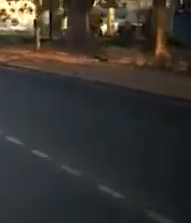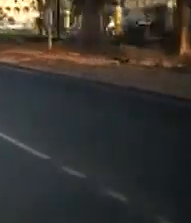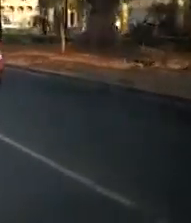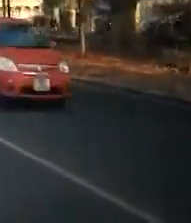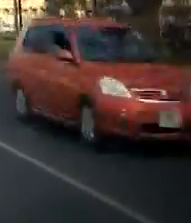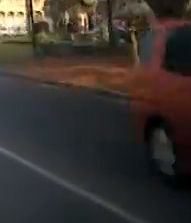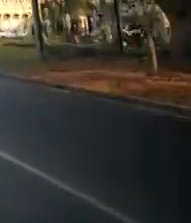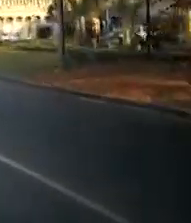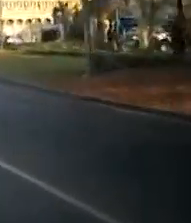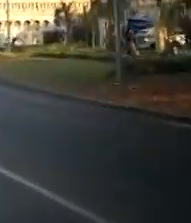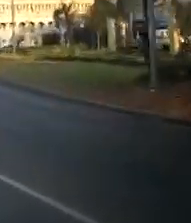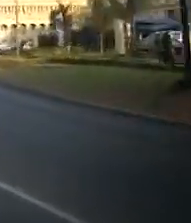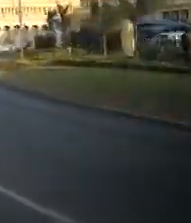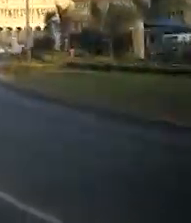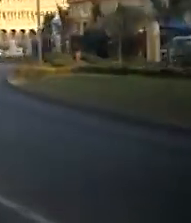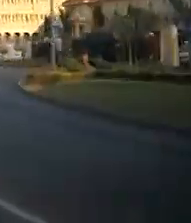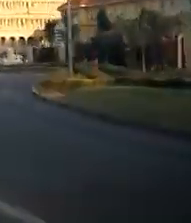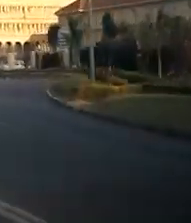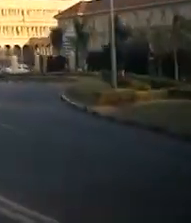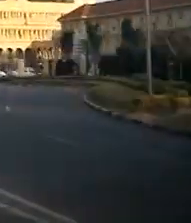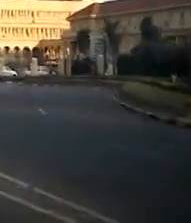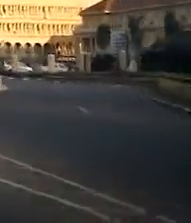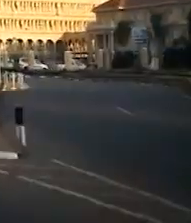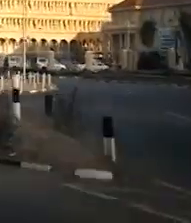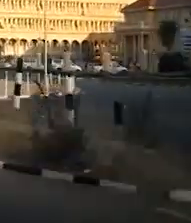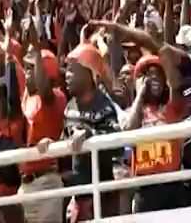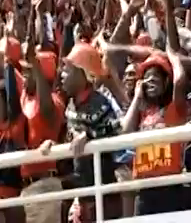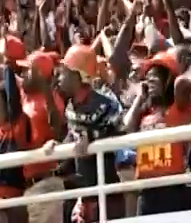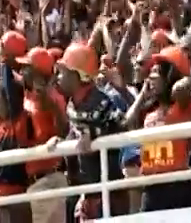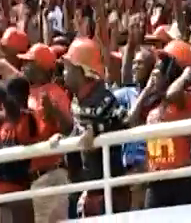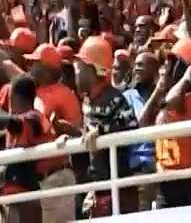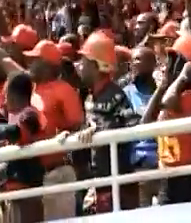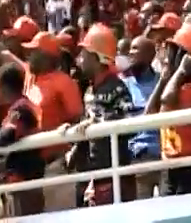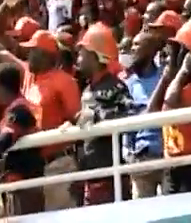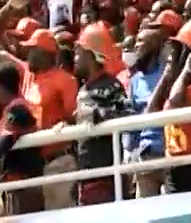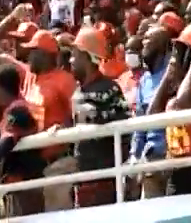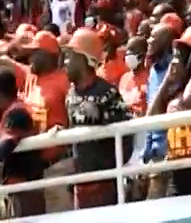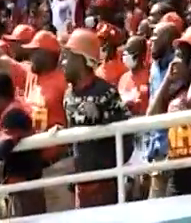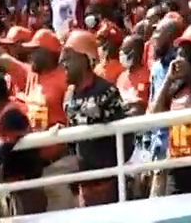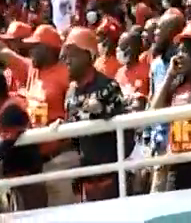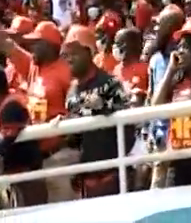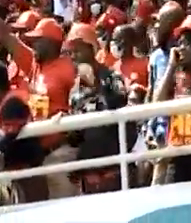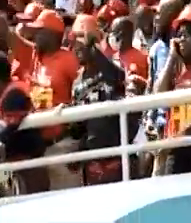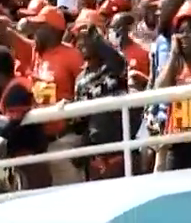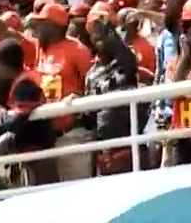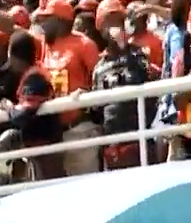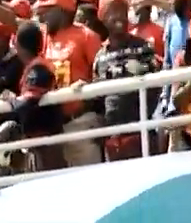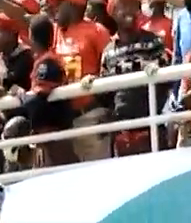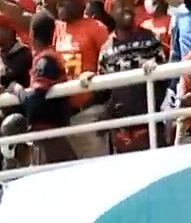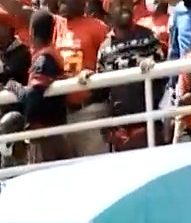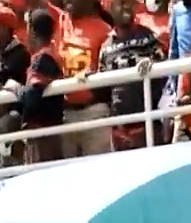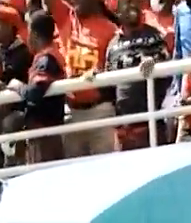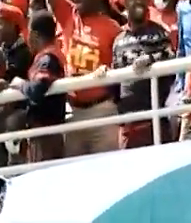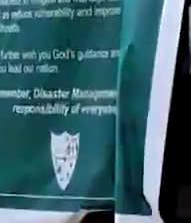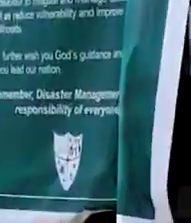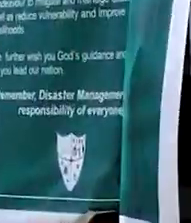Lusaka, capitale de la République de Zambie, a vibré ce mardi 24 août 2021 au rythme de l'alternance politique